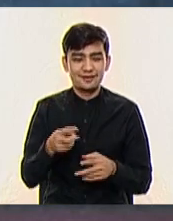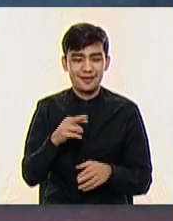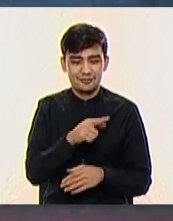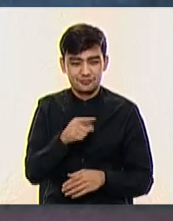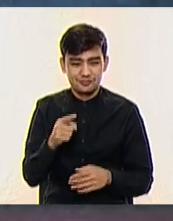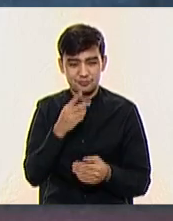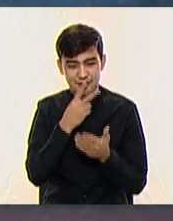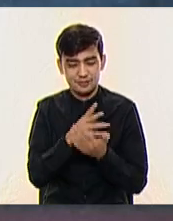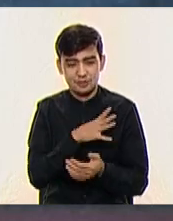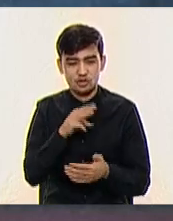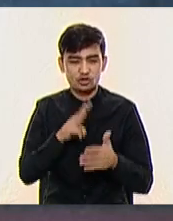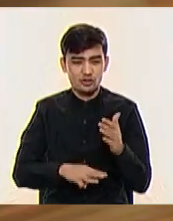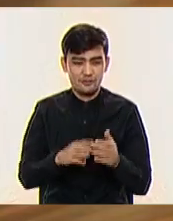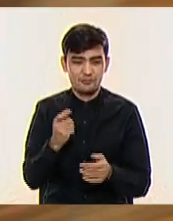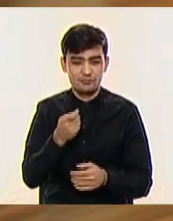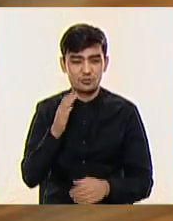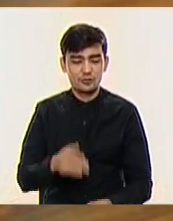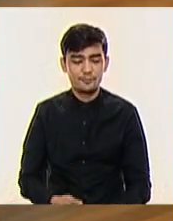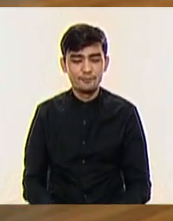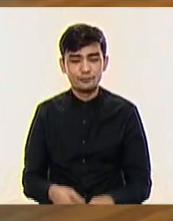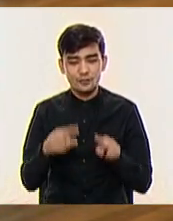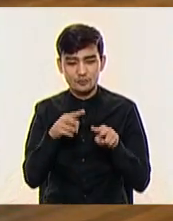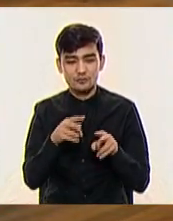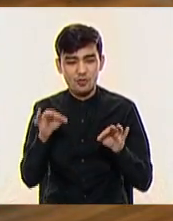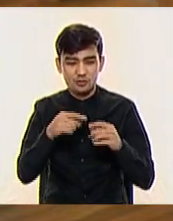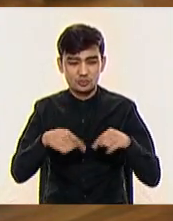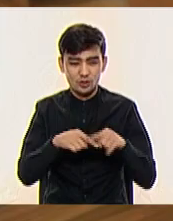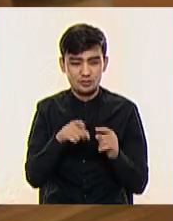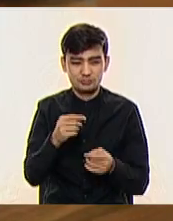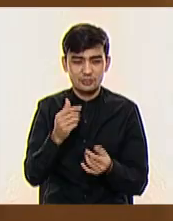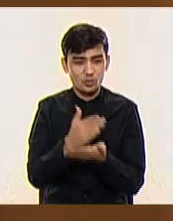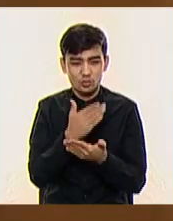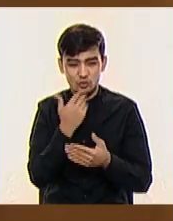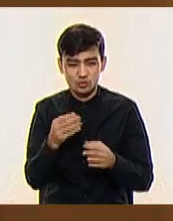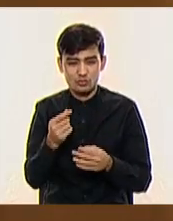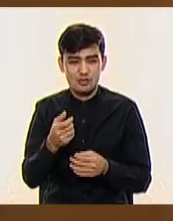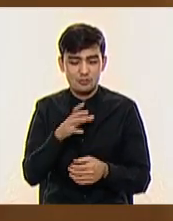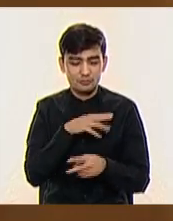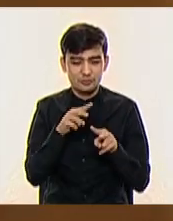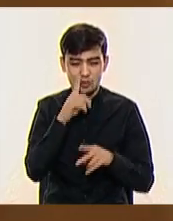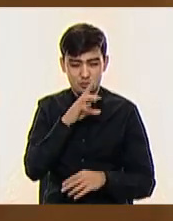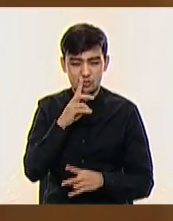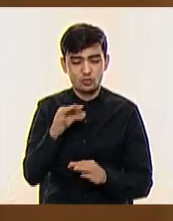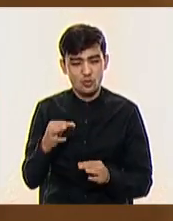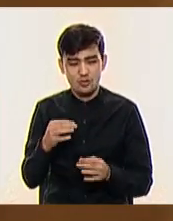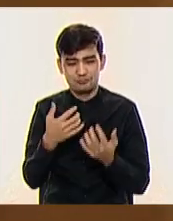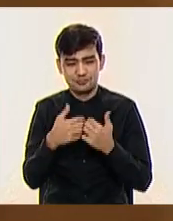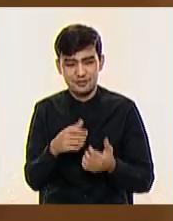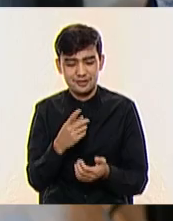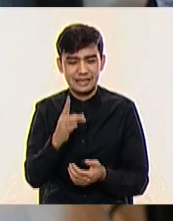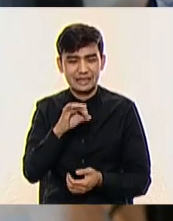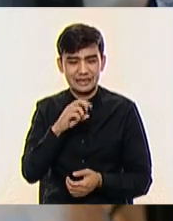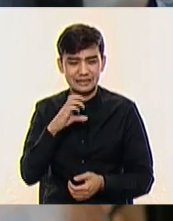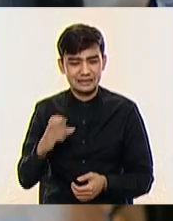вот минимальные штрафы. Следить за отчетностью детально в Комитете госдоходов не будут. Учитываются только высокие